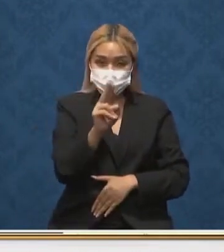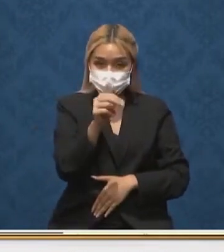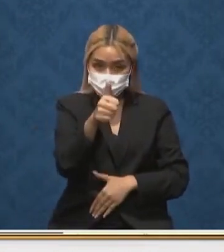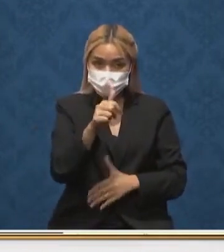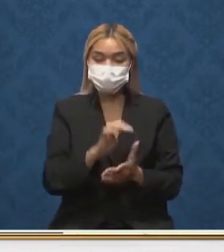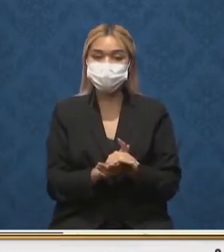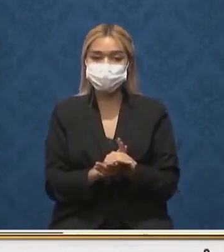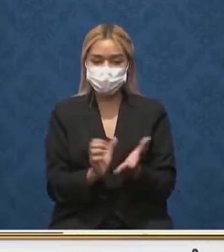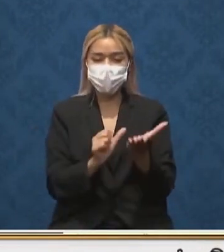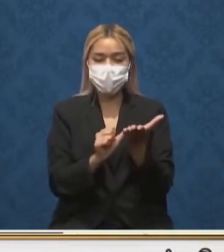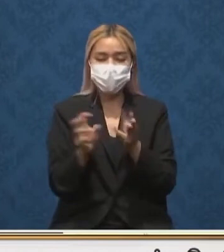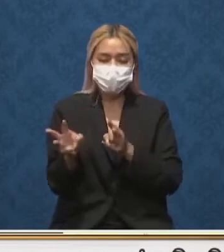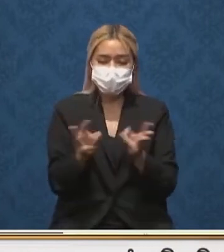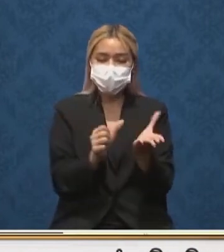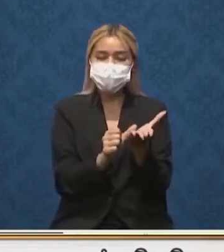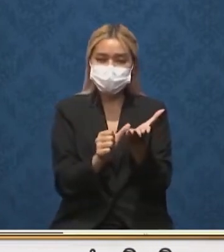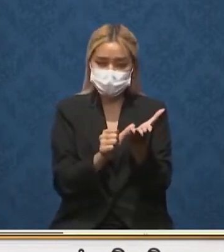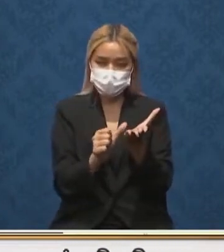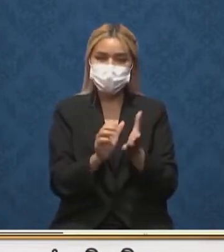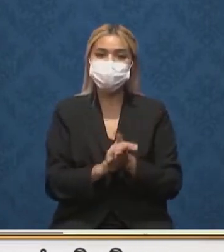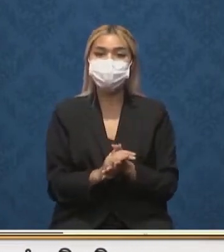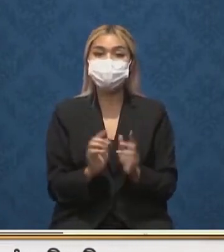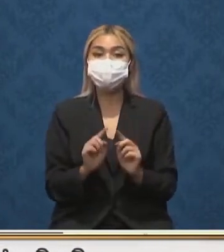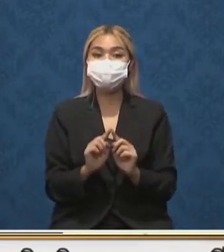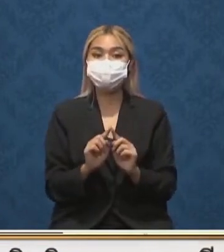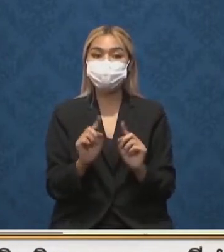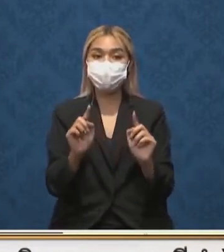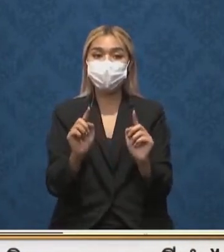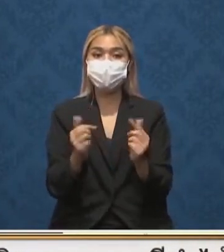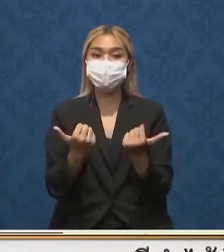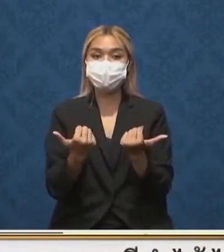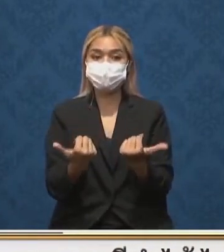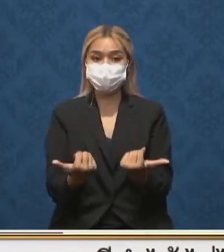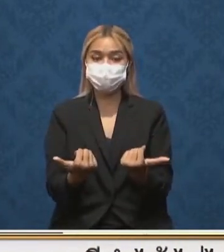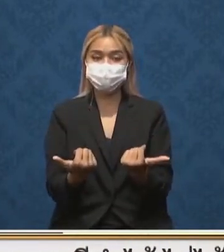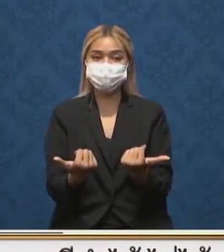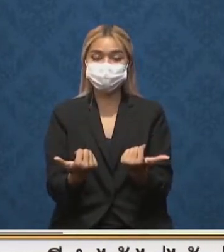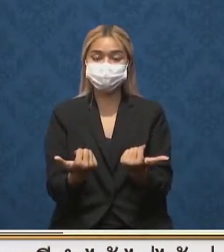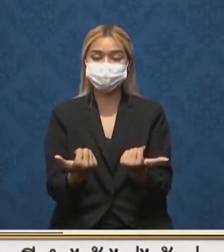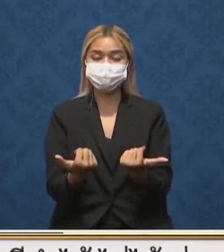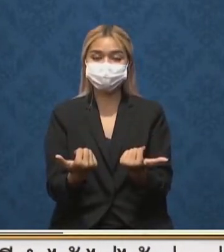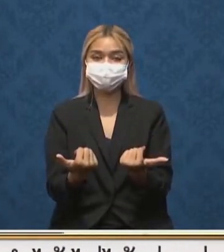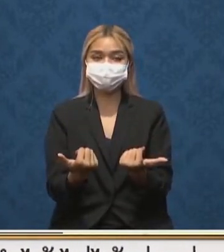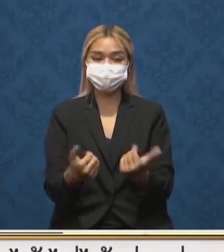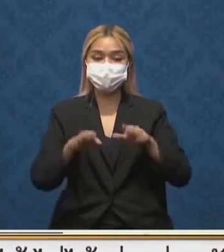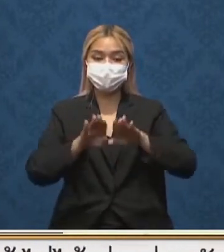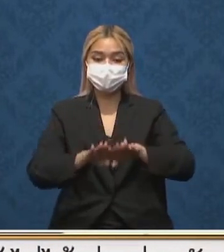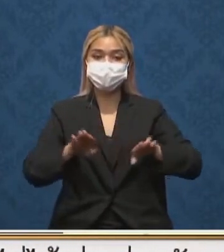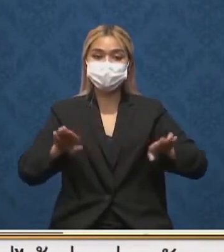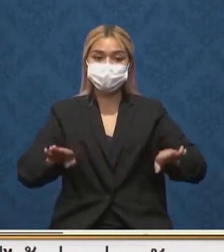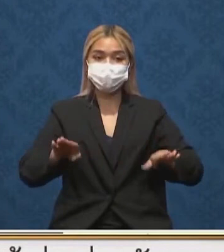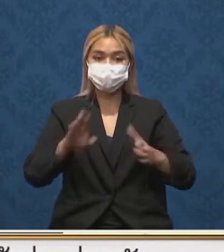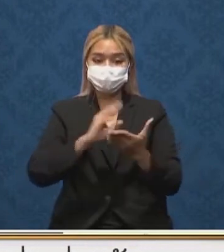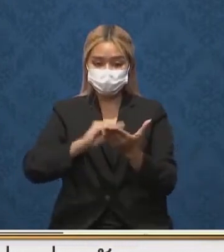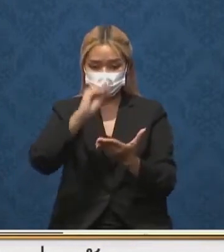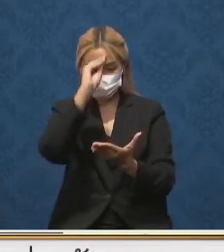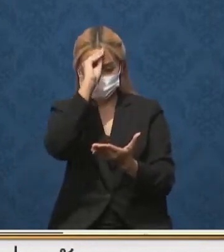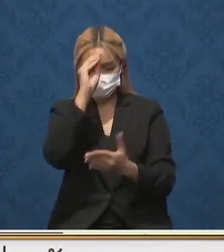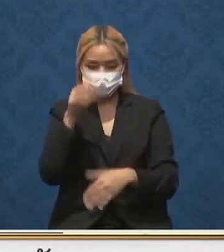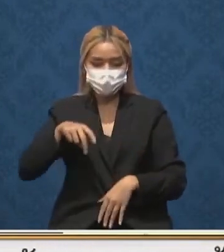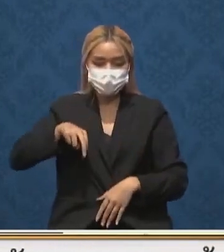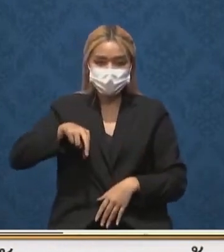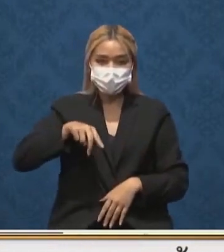ครับสรุปแล้วคือให้ไปแก้เพื่อจะให้เด็กๆเนี่ยไม่ยากลำบากไปเรียน